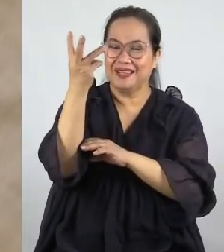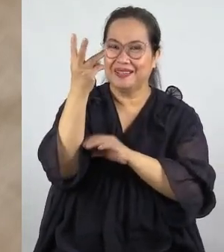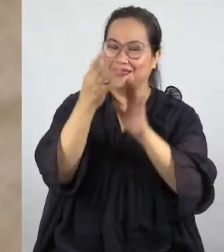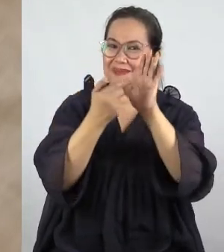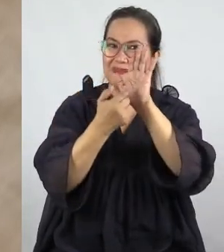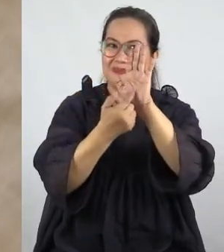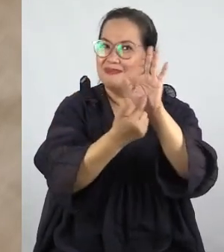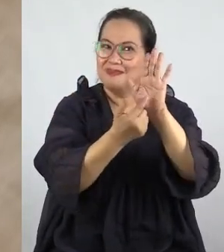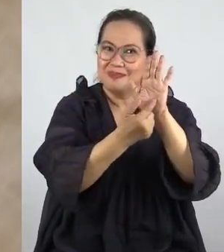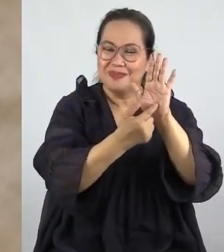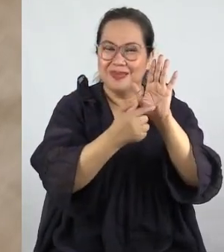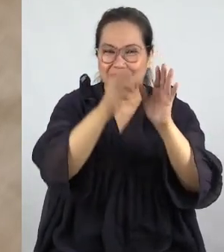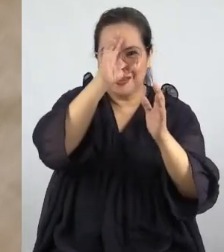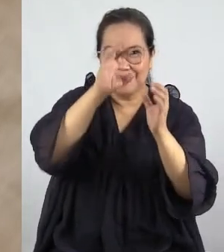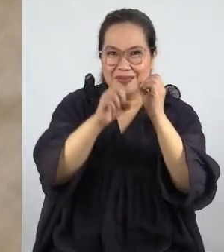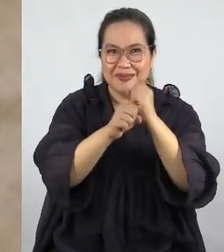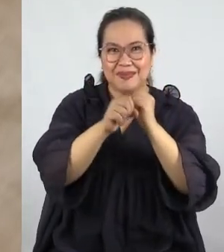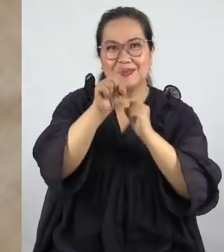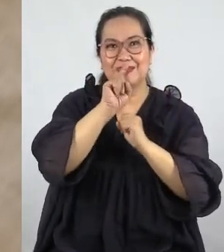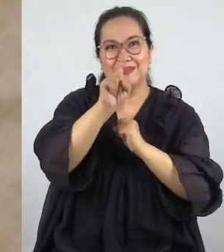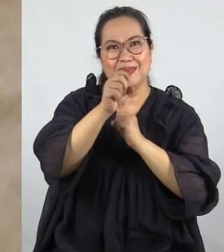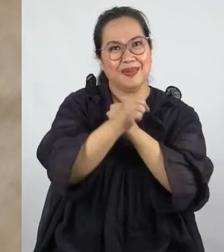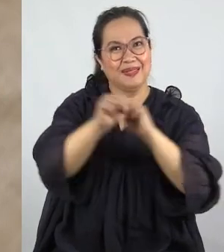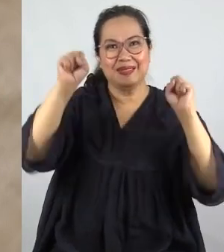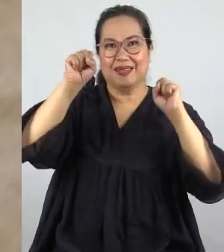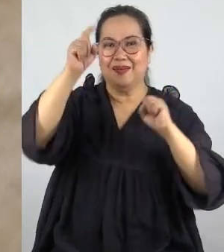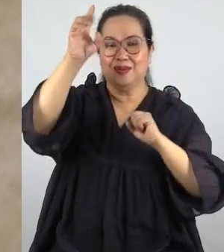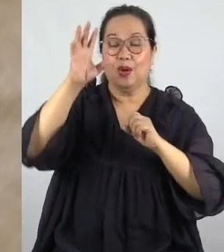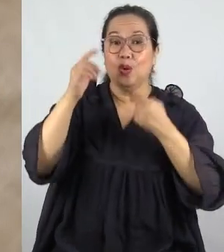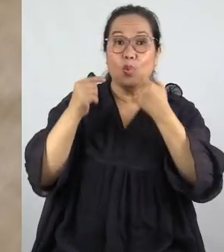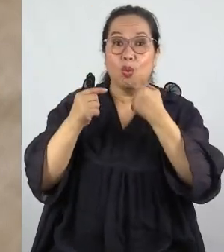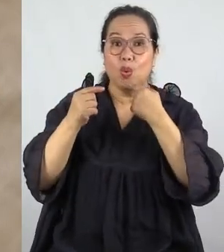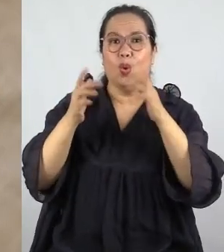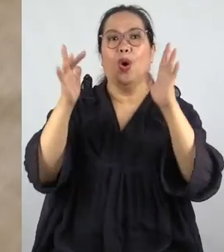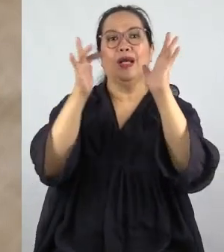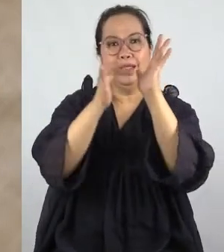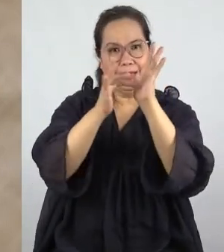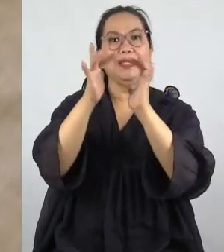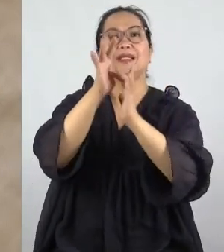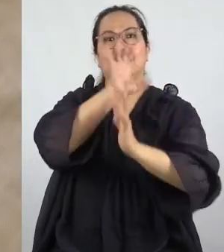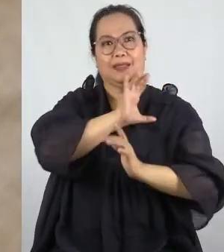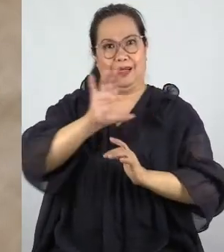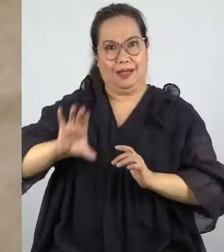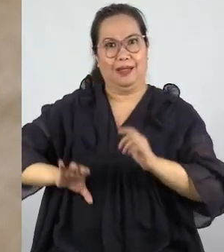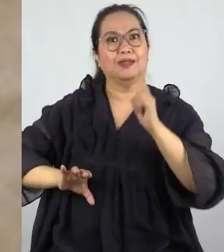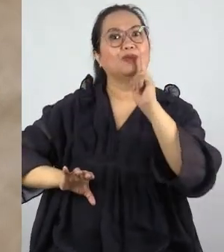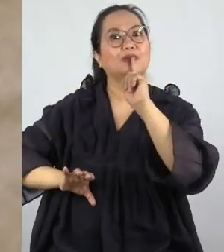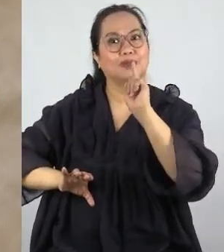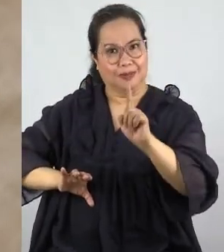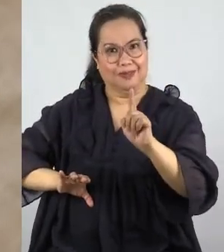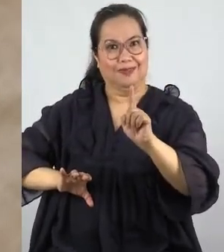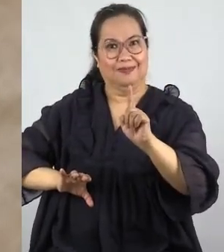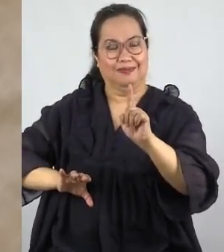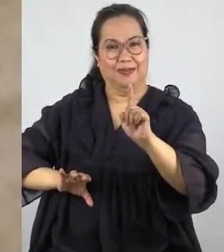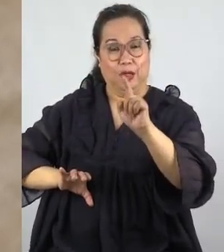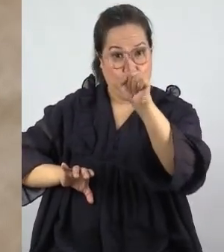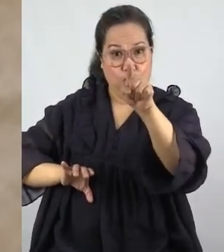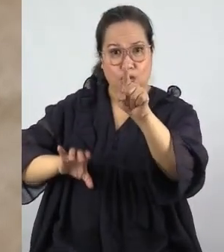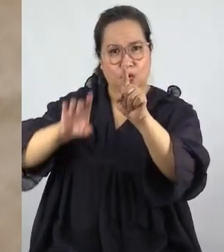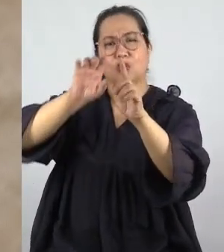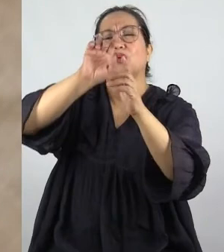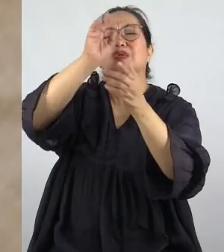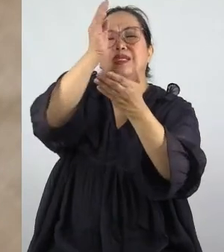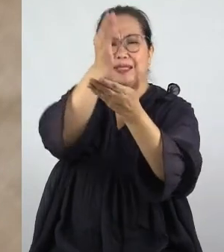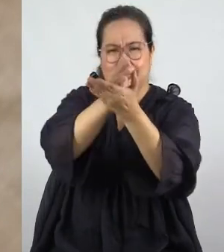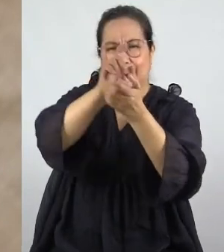Kasi sila ay nanampalataya sa pangakong kaligtasan ng Diyos. Sino yun? Si Jesus. Di ba? Talikuran na natin yung